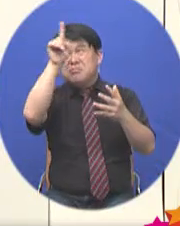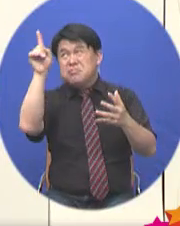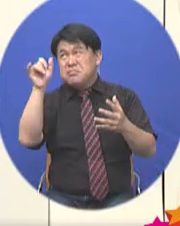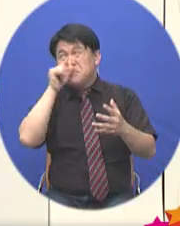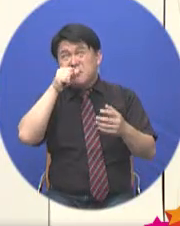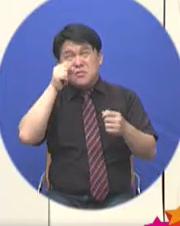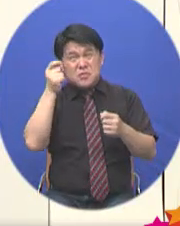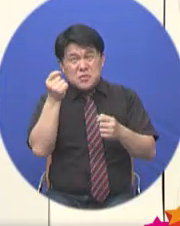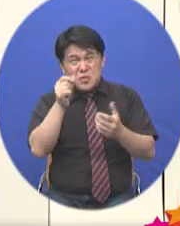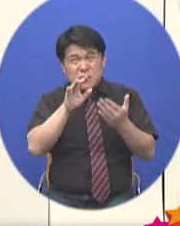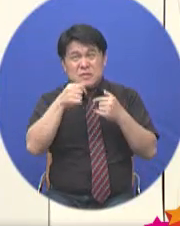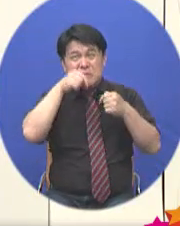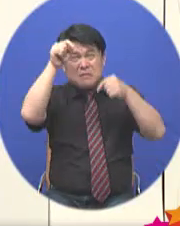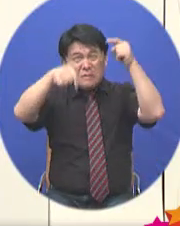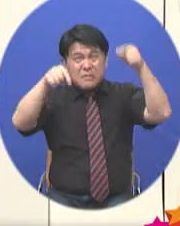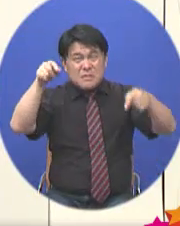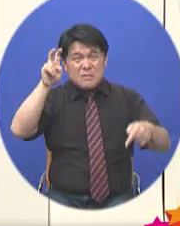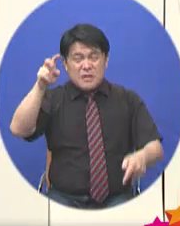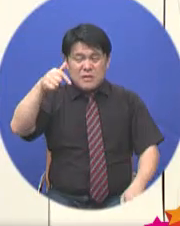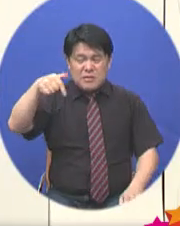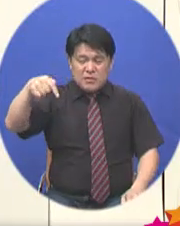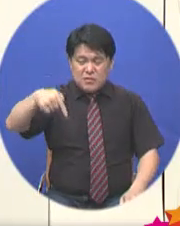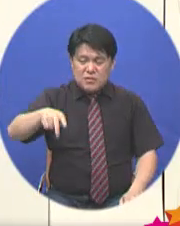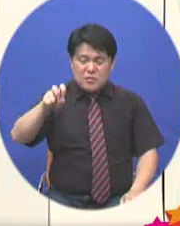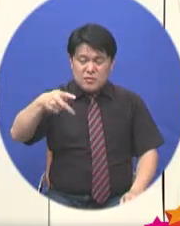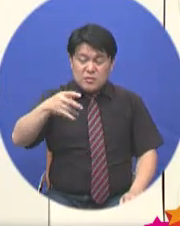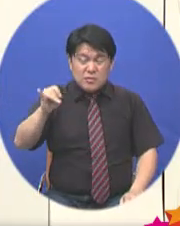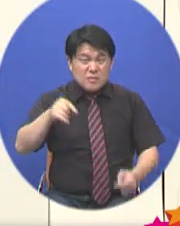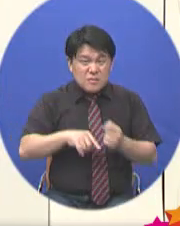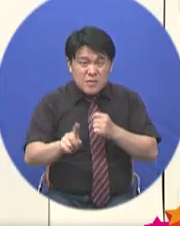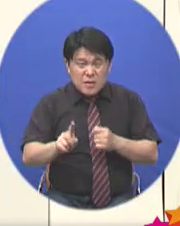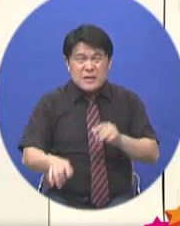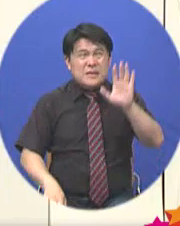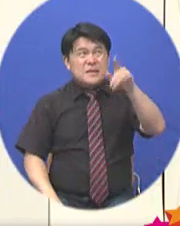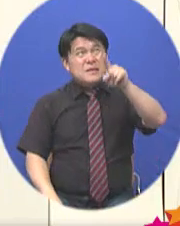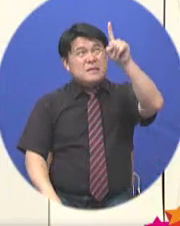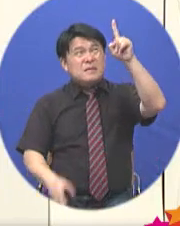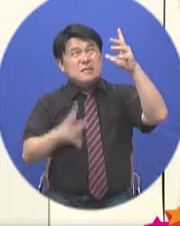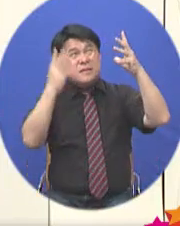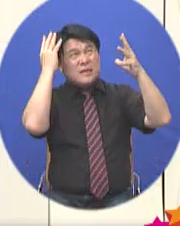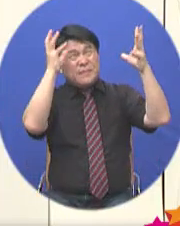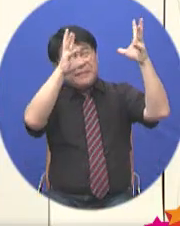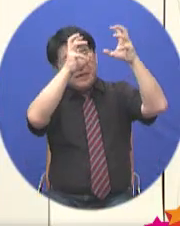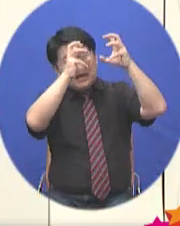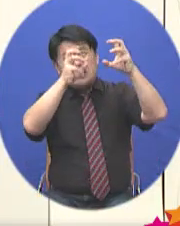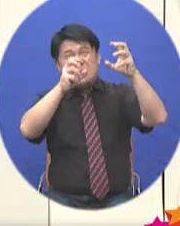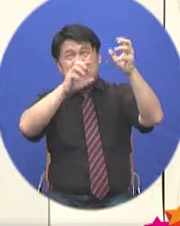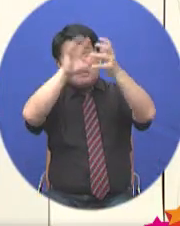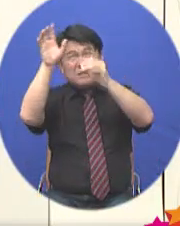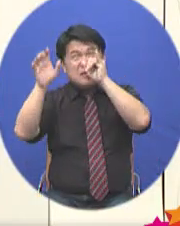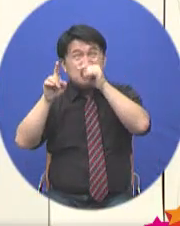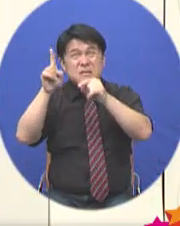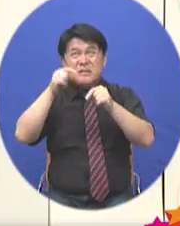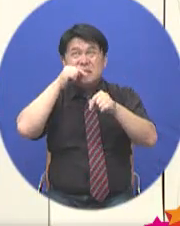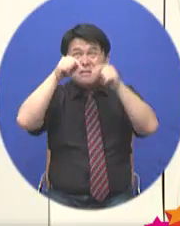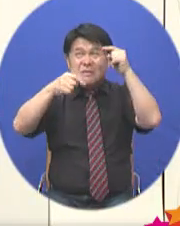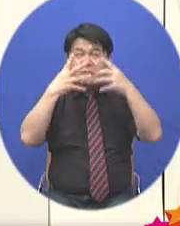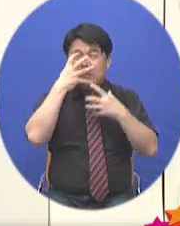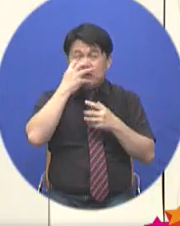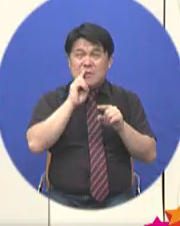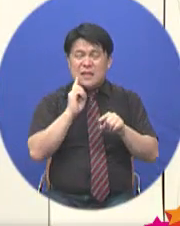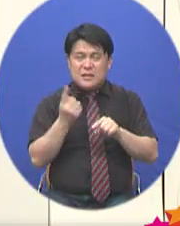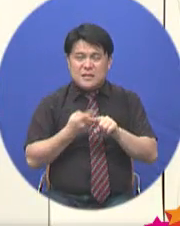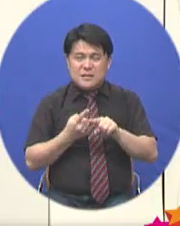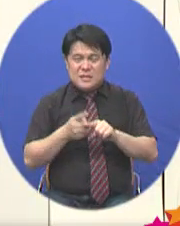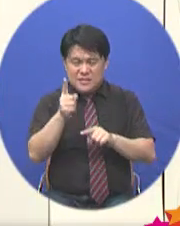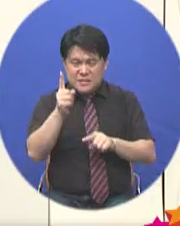꾸무리. 꾸무리. 네. 자, 여기서 꾸무리는 뭘까요? 꾸무리. 흐리고 흐리잡자기가 흔히들 예. 얘기하기를